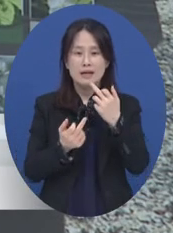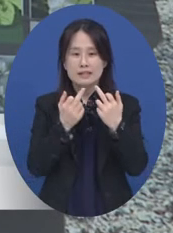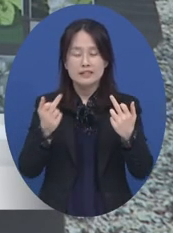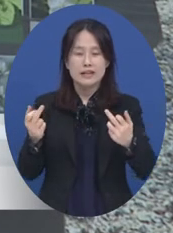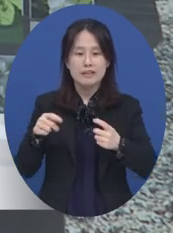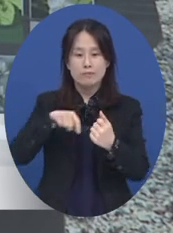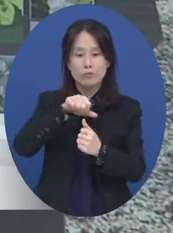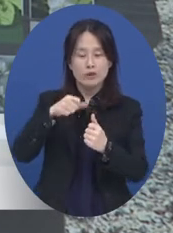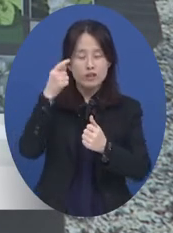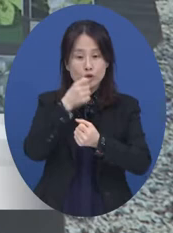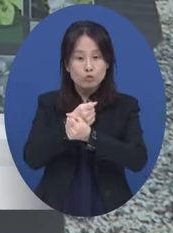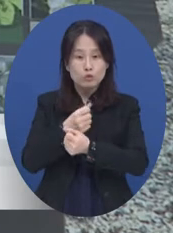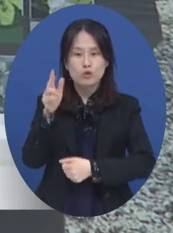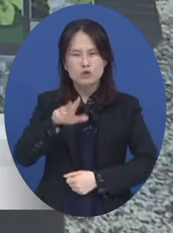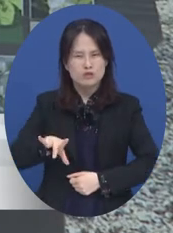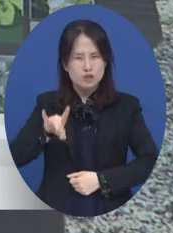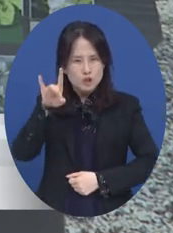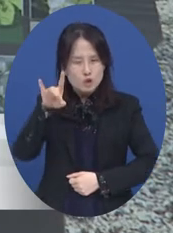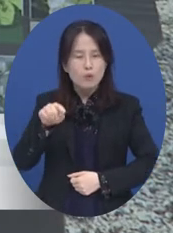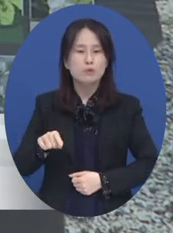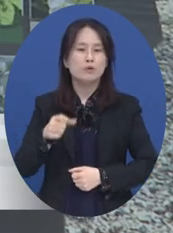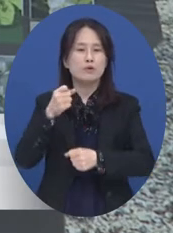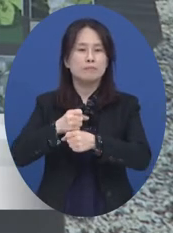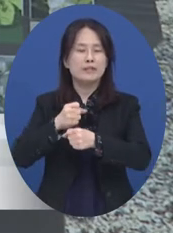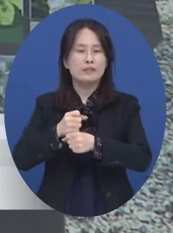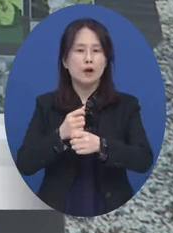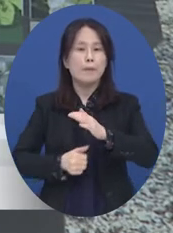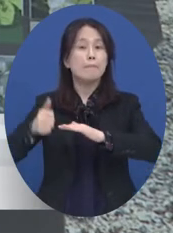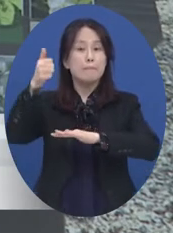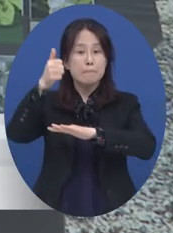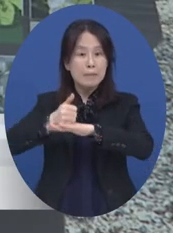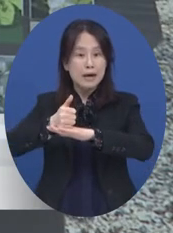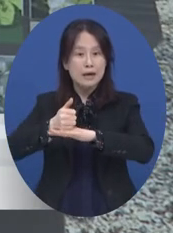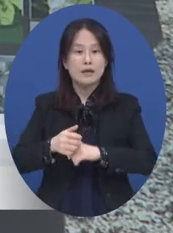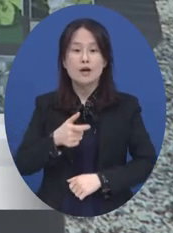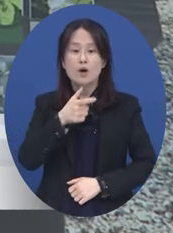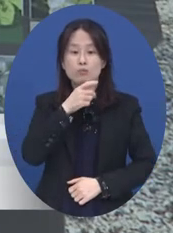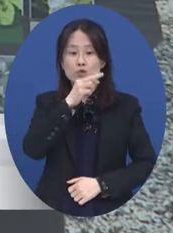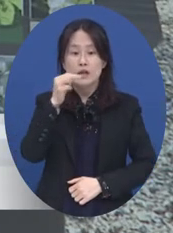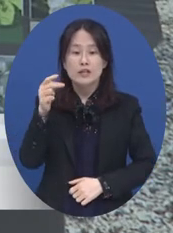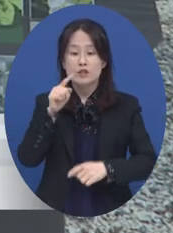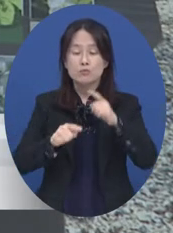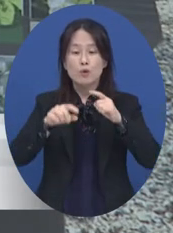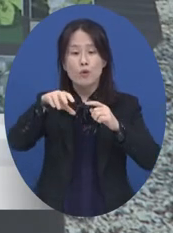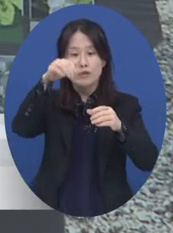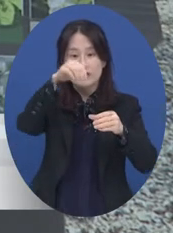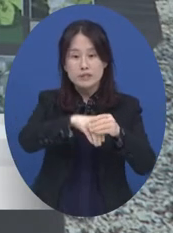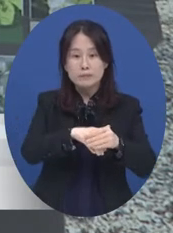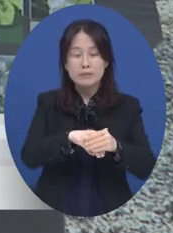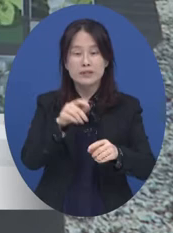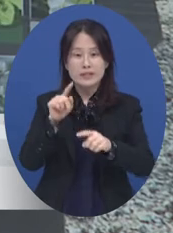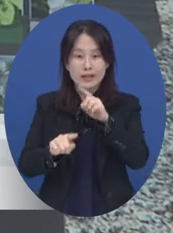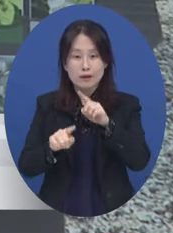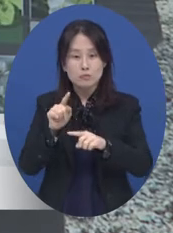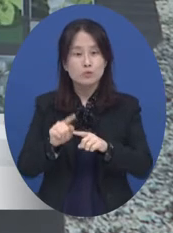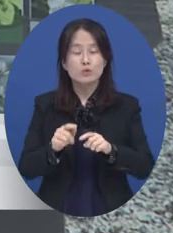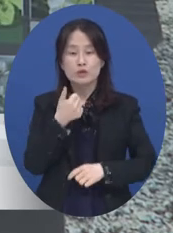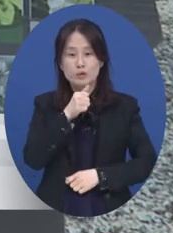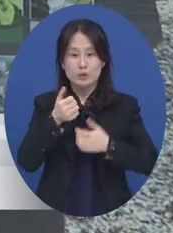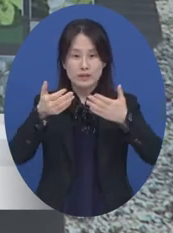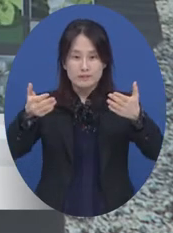가 전국 최초로 자체 증식에 성공 했는데요 물향기 수목원의 심어진 배 암 나무를 최창수 기자가